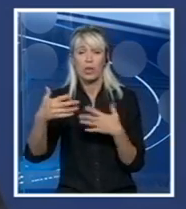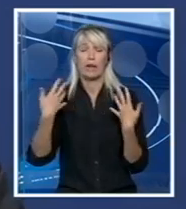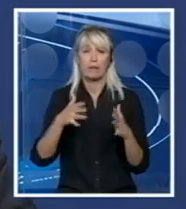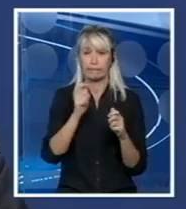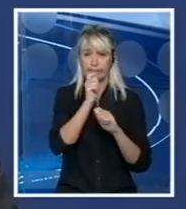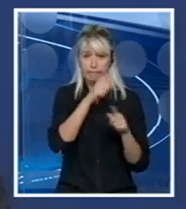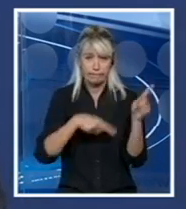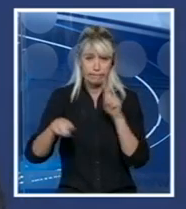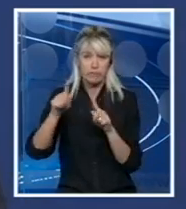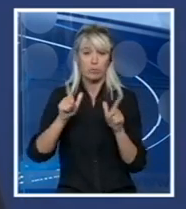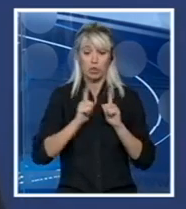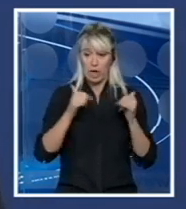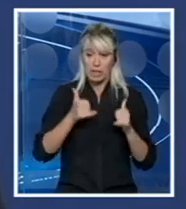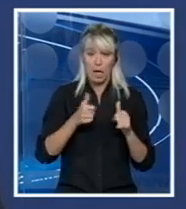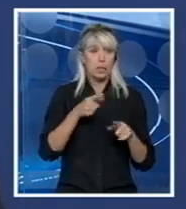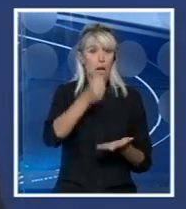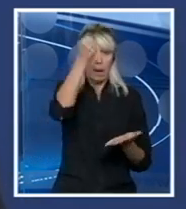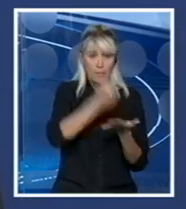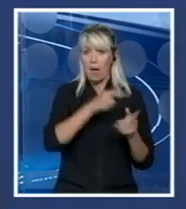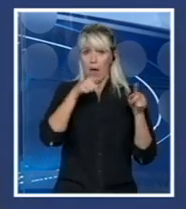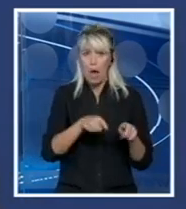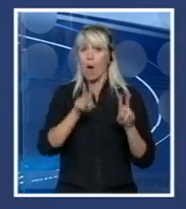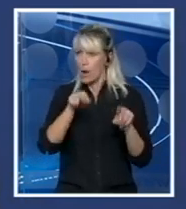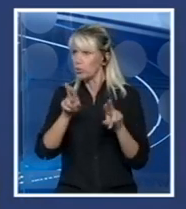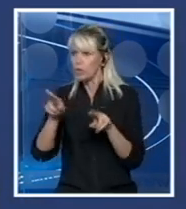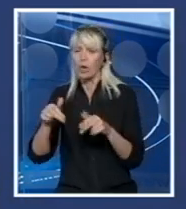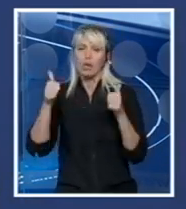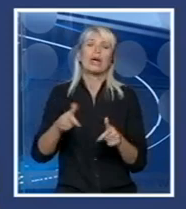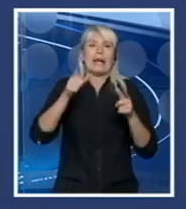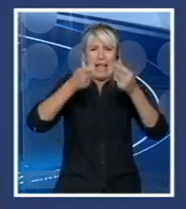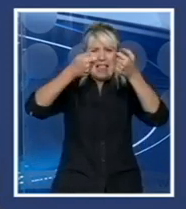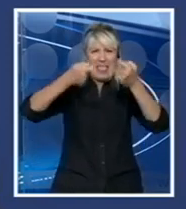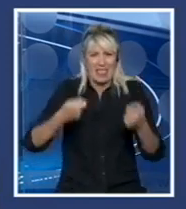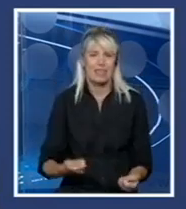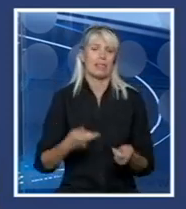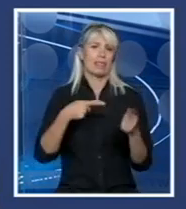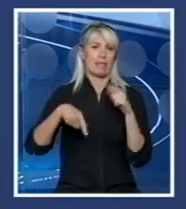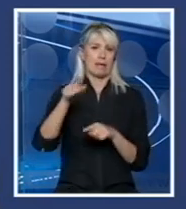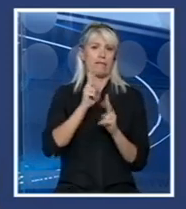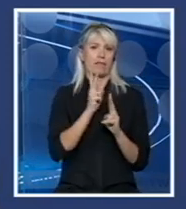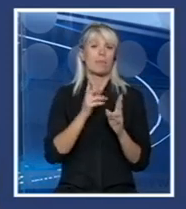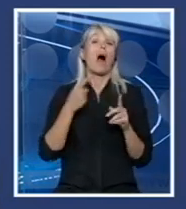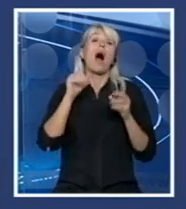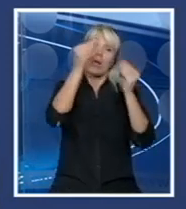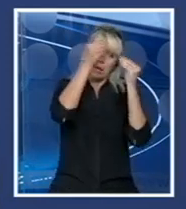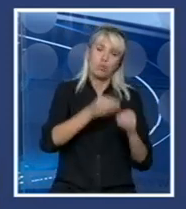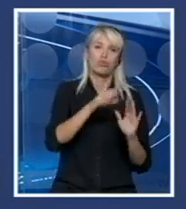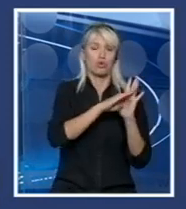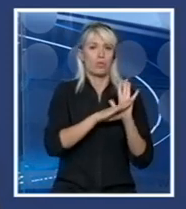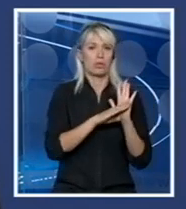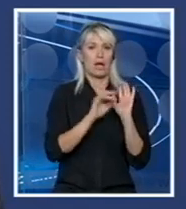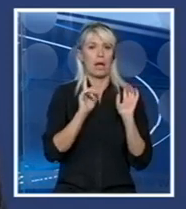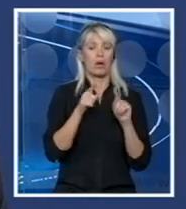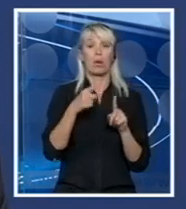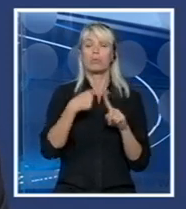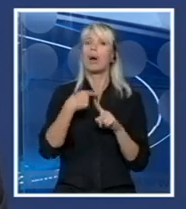se kaže, da može ovako, da razradimo u sitna crevca. Ali poštujemo sve ono što zakon kaže. Što će reći, snimaju se časovi, to sam zaboravio